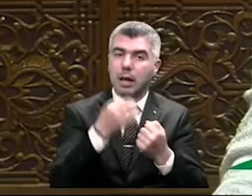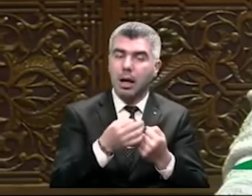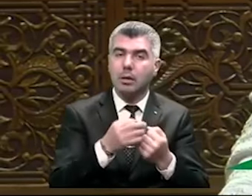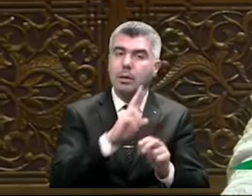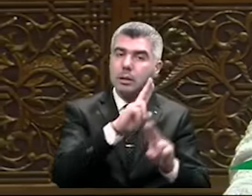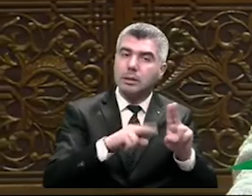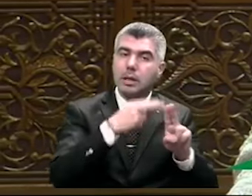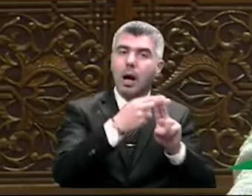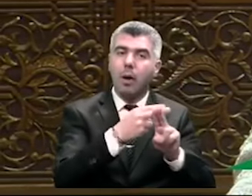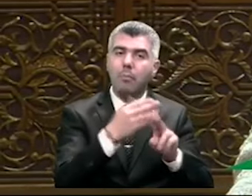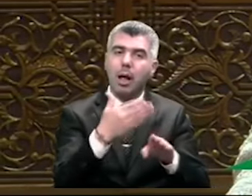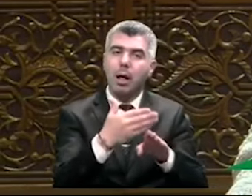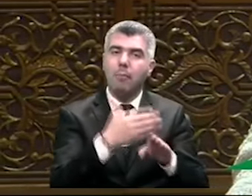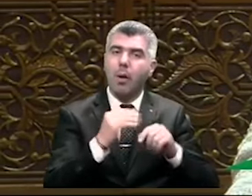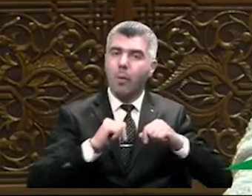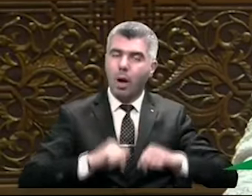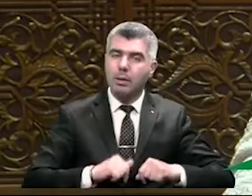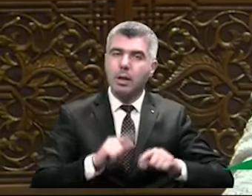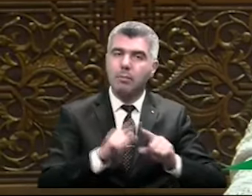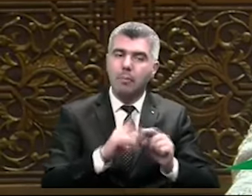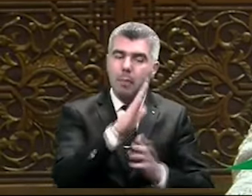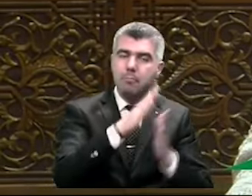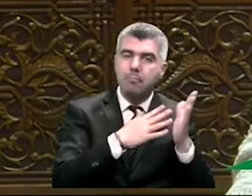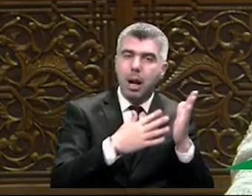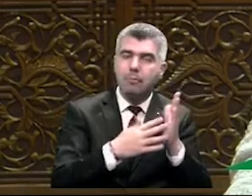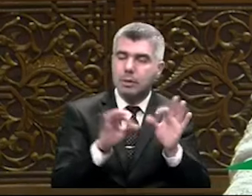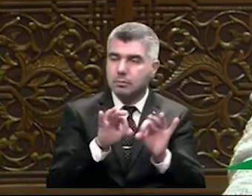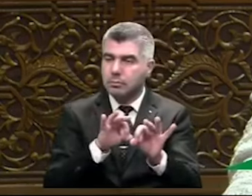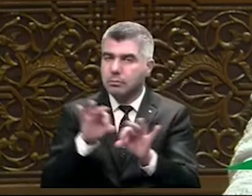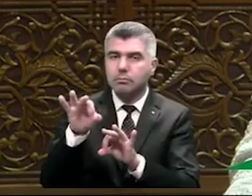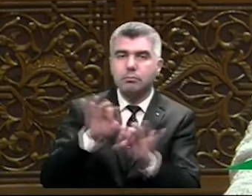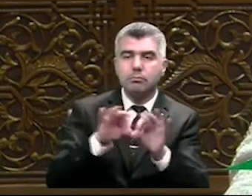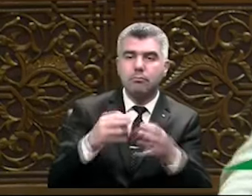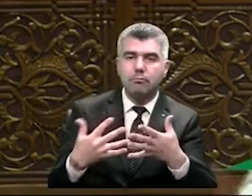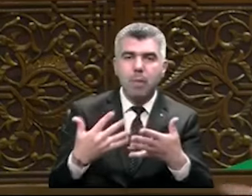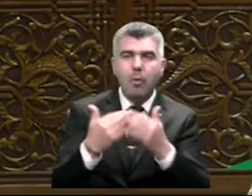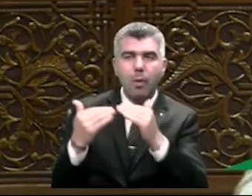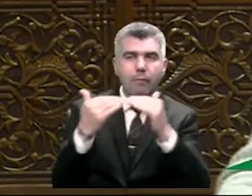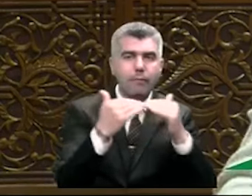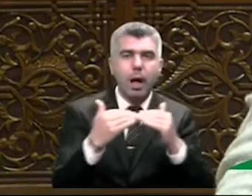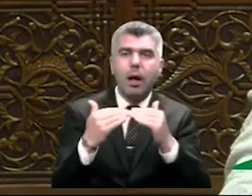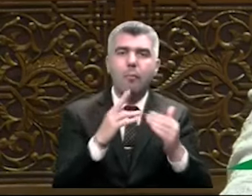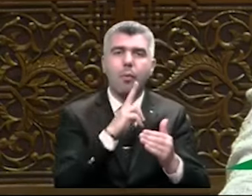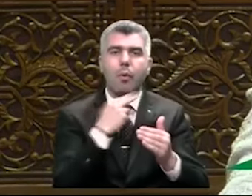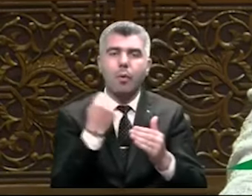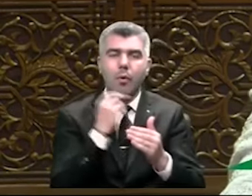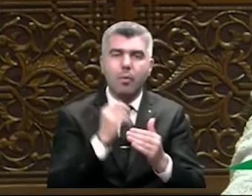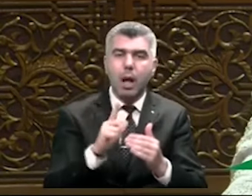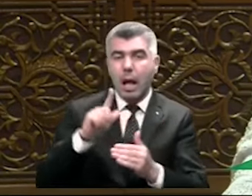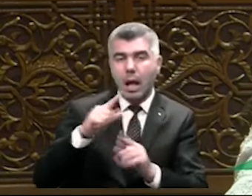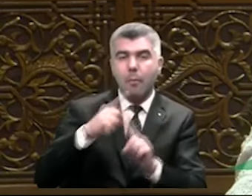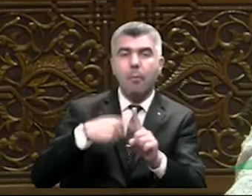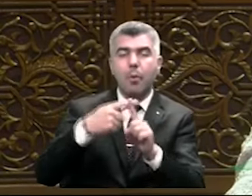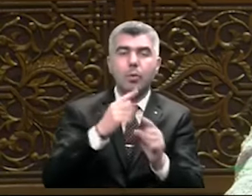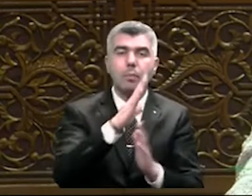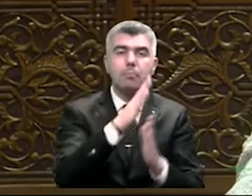الجواب ديالكم وكذلك من خلال خريطه الريق اللي وضعت بتنسيق مع القطاعات الحكوميه وكذلك برنامج العمل الجماعي